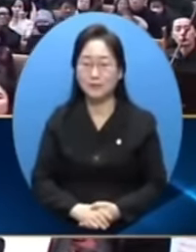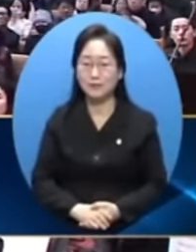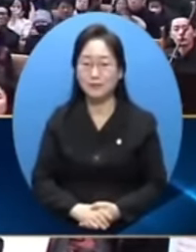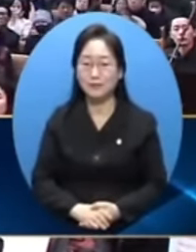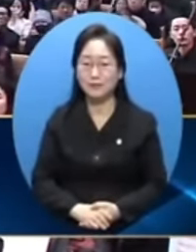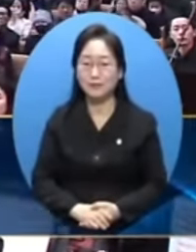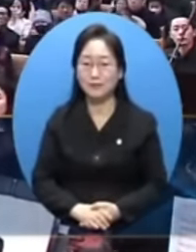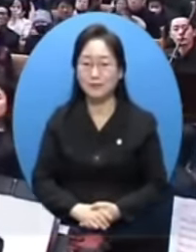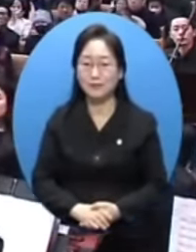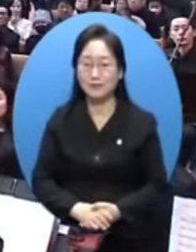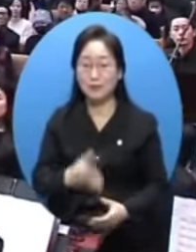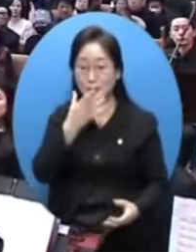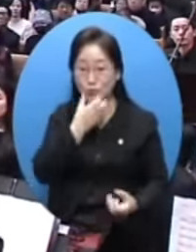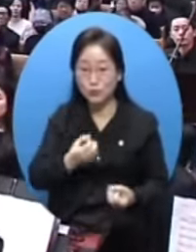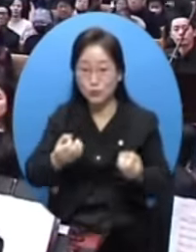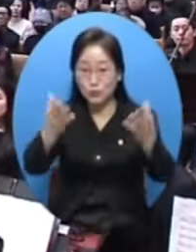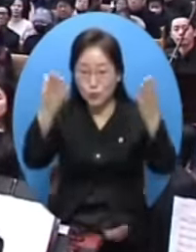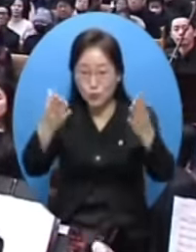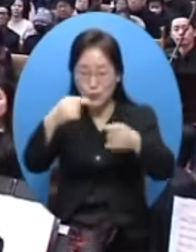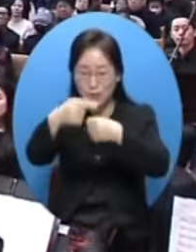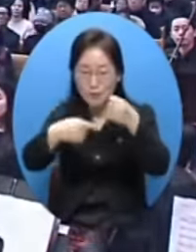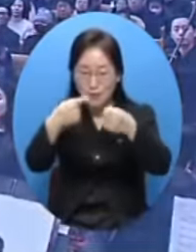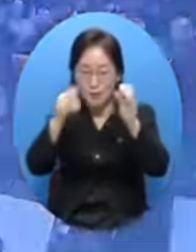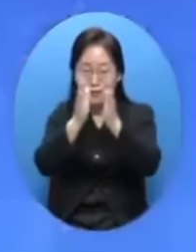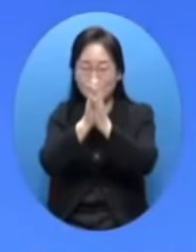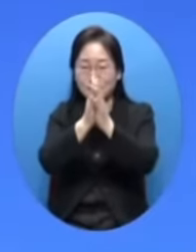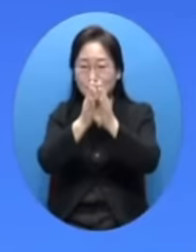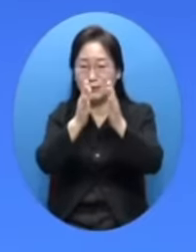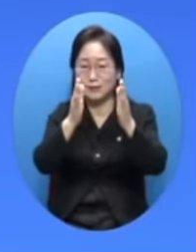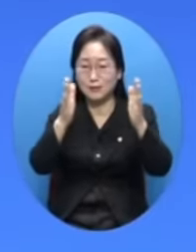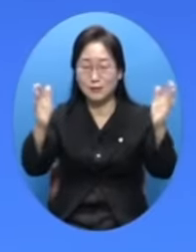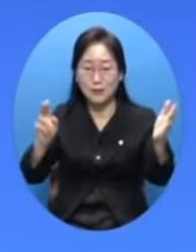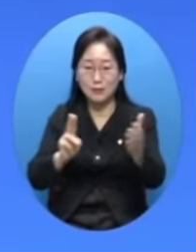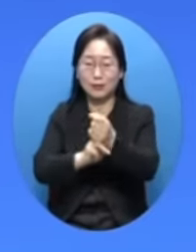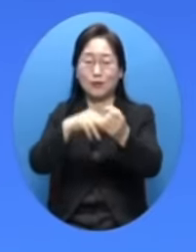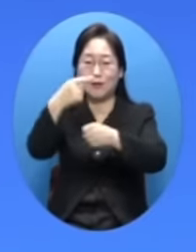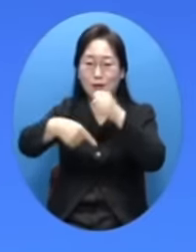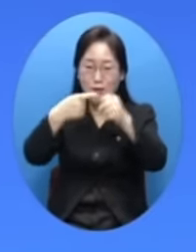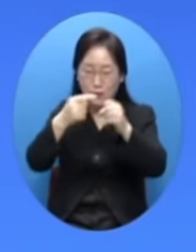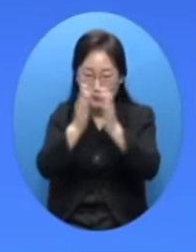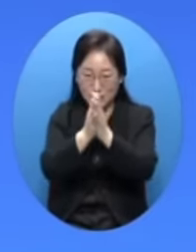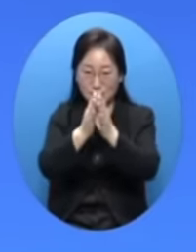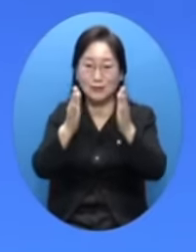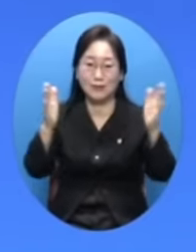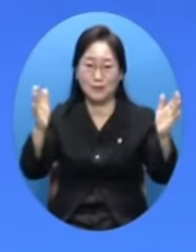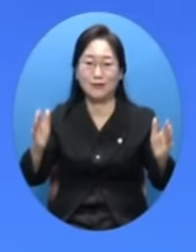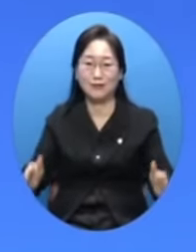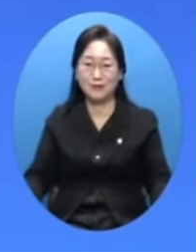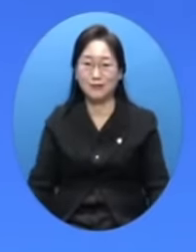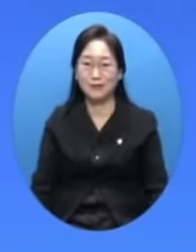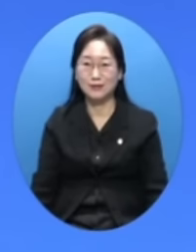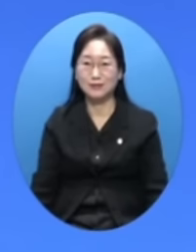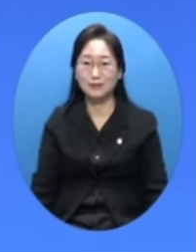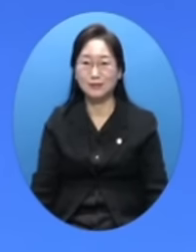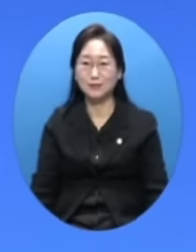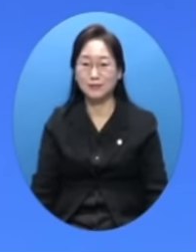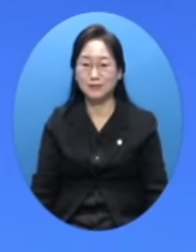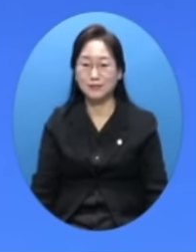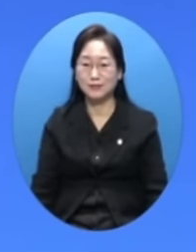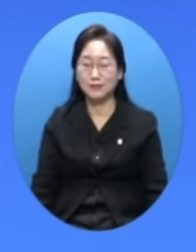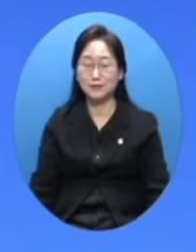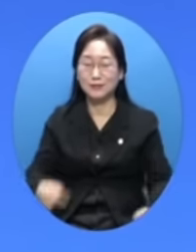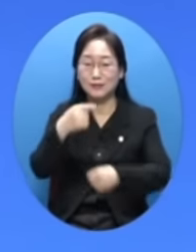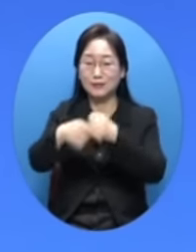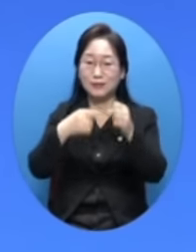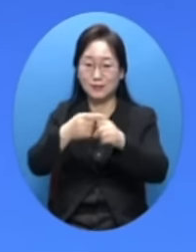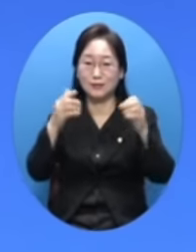하나님의네 축복의 한해가 밝았습니다 기적의 한해가 밝았습니다 아멘 오늘